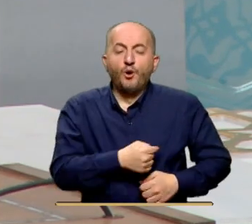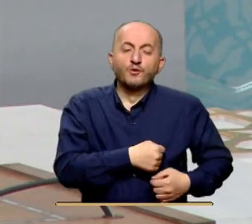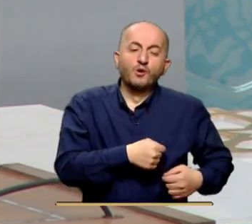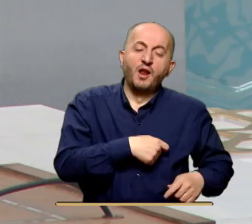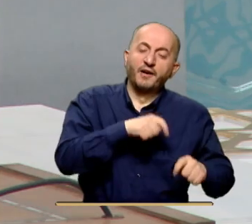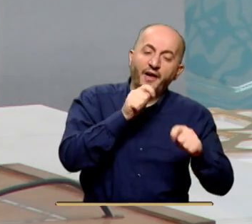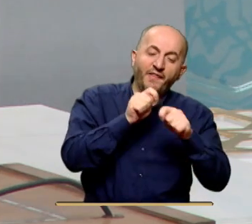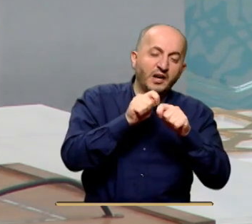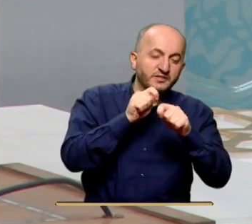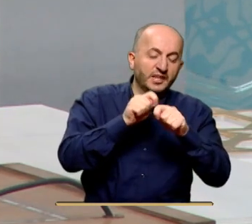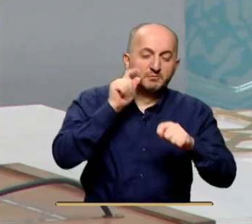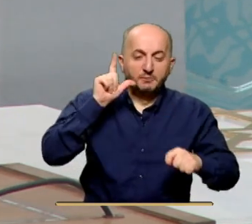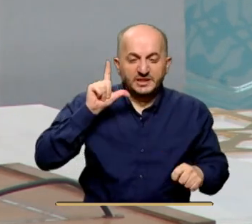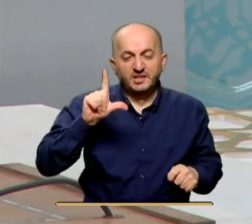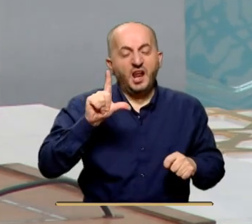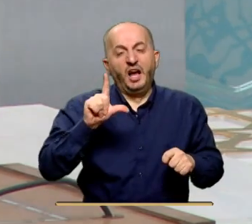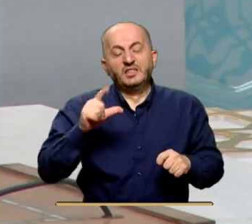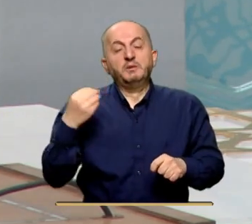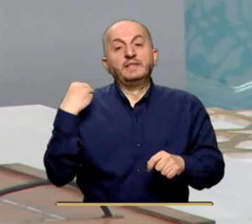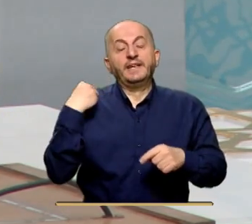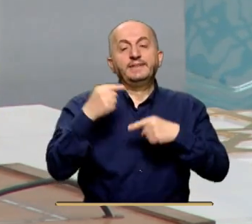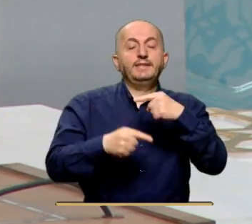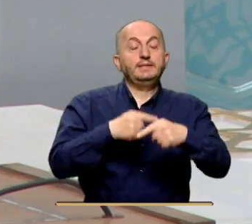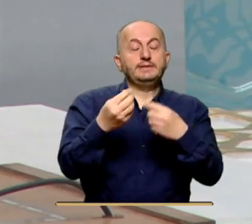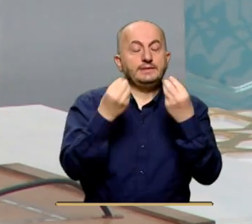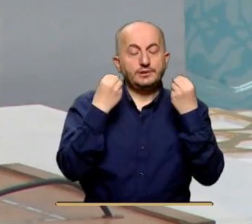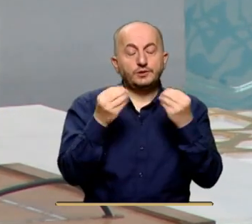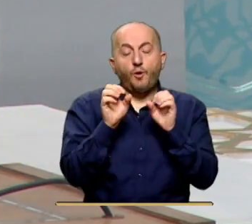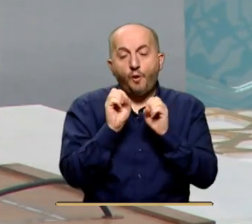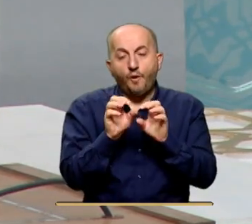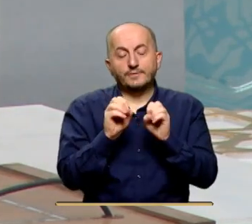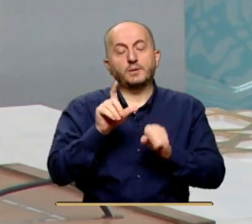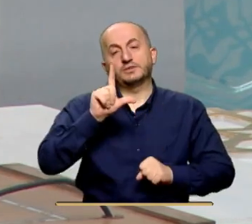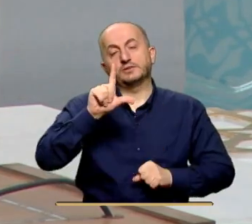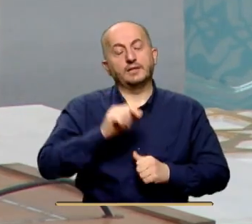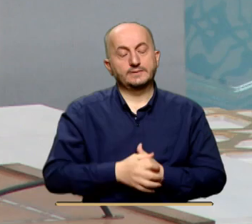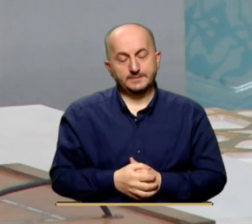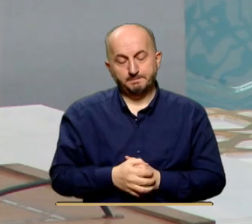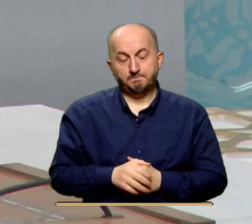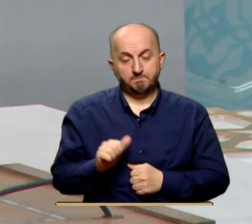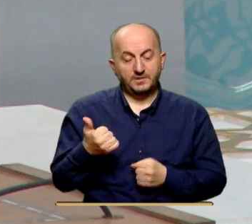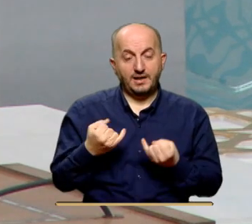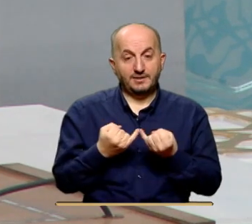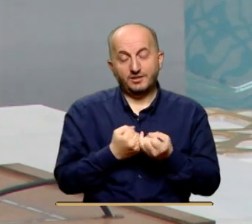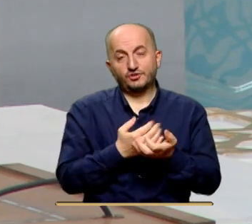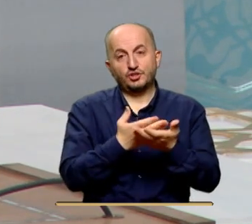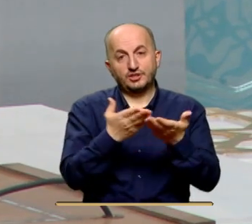gönüllere nakşetmemiz lazım. Yeni nesillere iyi öğretmemiz lazım. Değerli